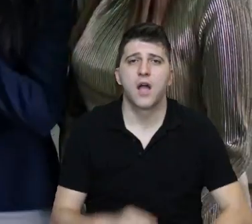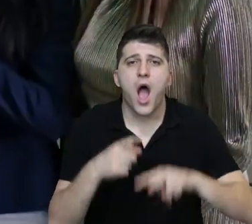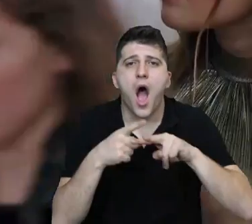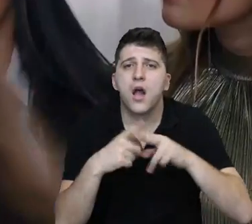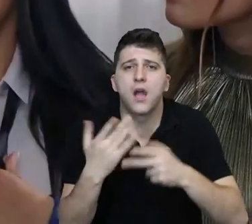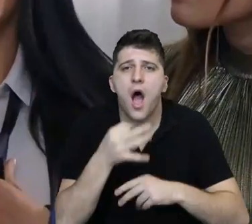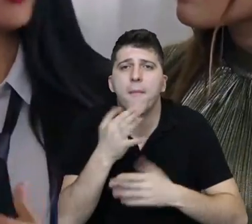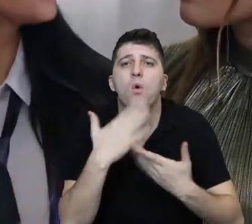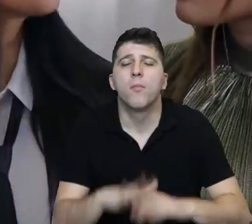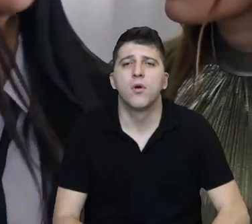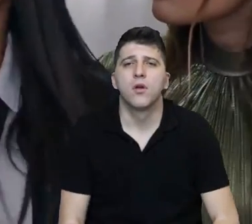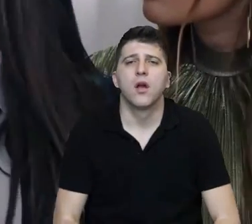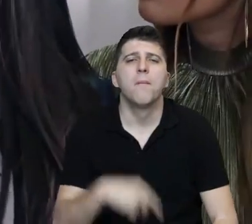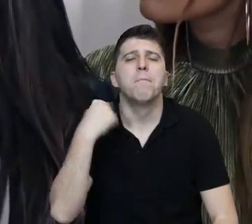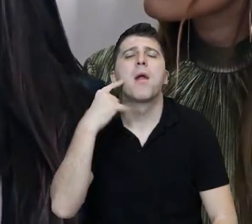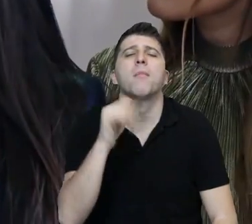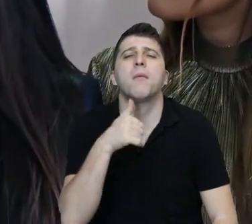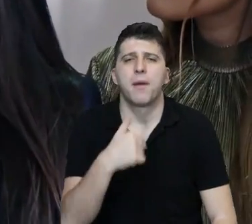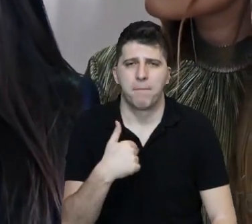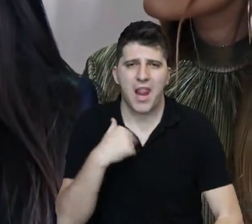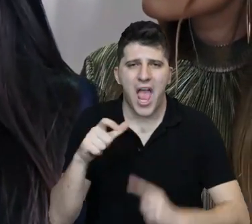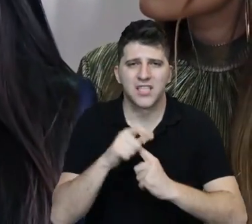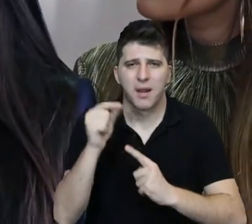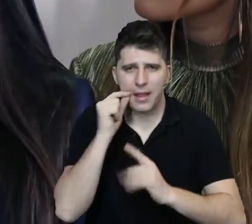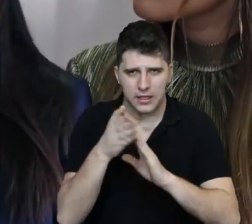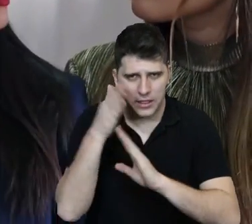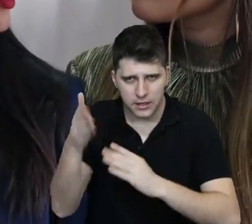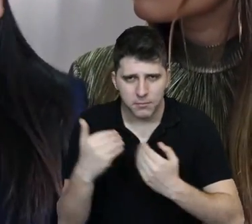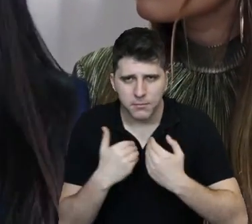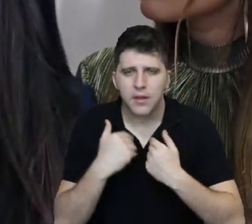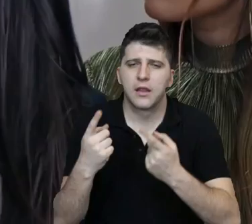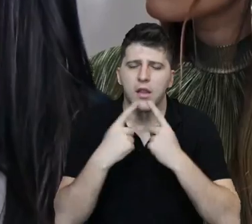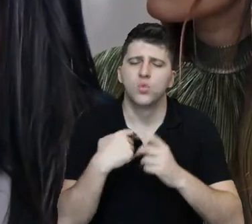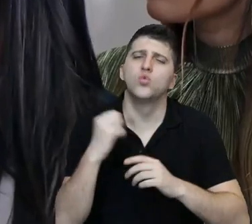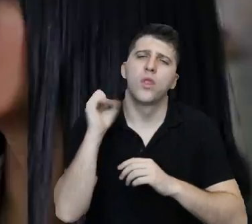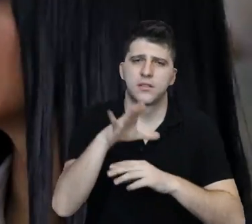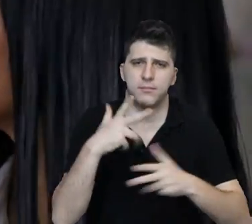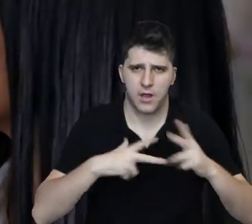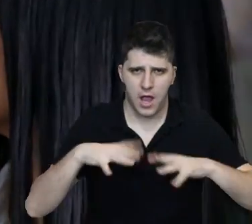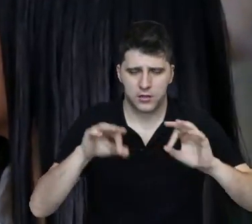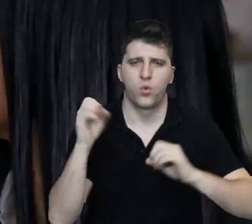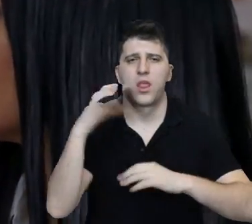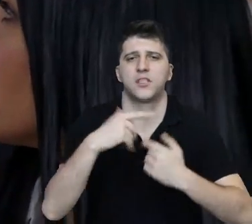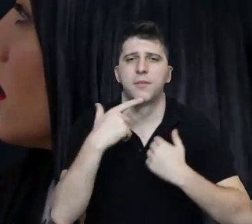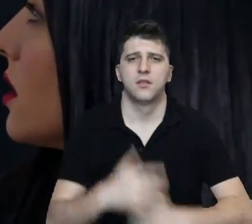Arda'dan haber yok mu? Ha, merak etme baba, şey, ben Ejder Bey'in yanına gittim ya işte, dedi ki göndereceğim hazır olunca dedi.